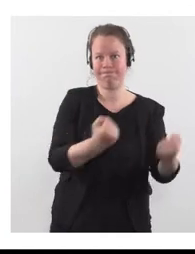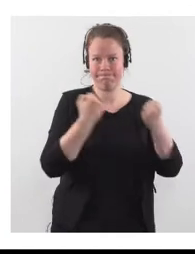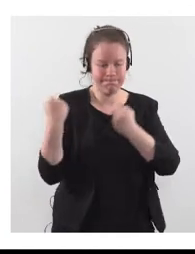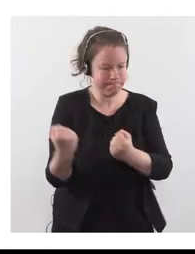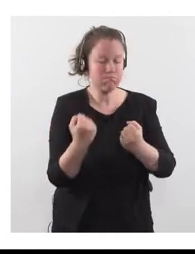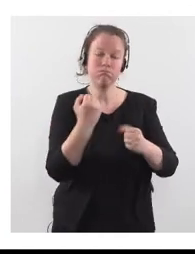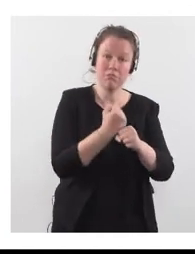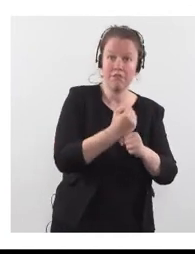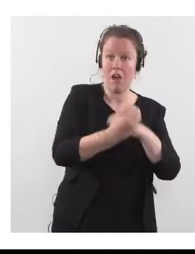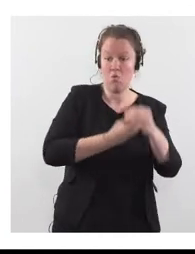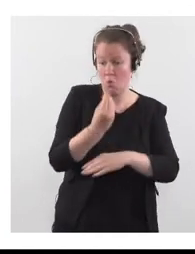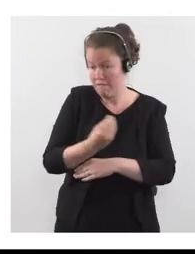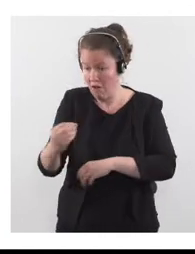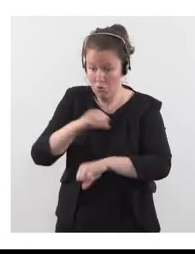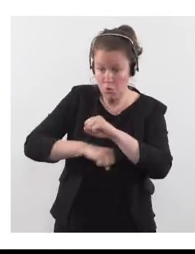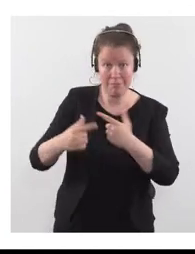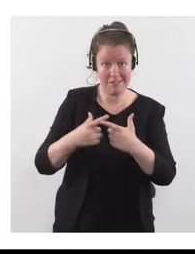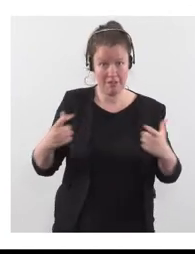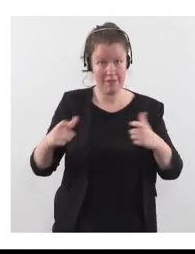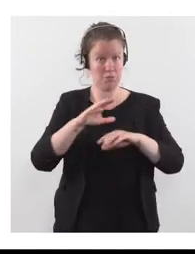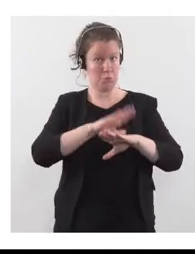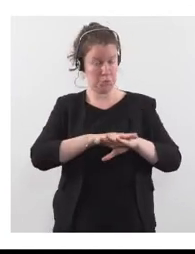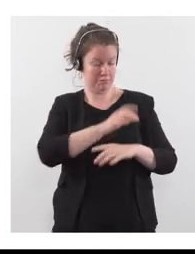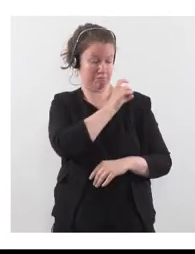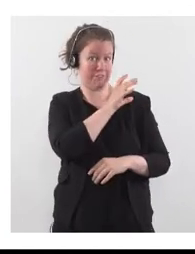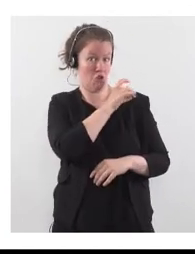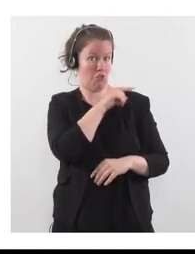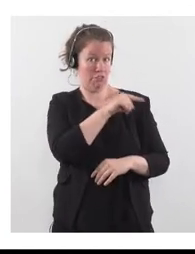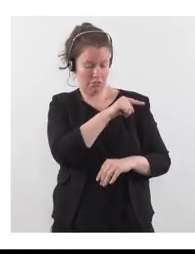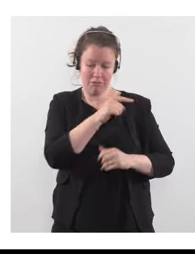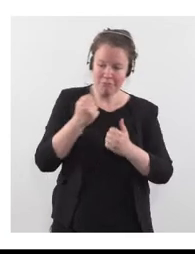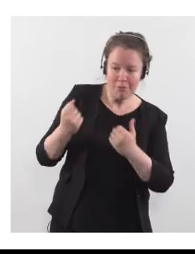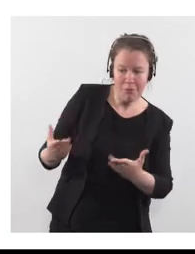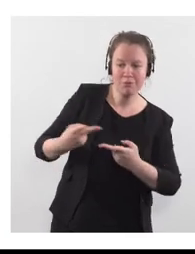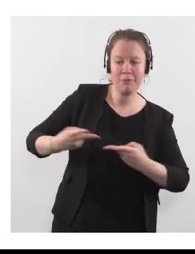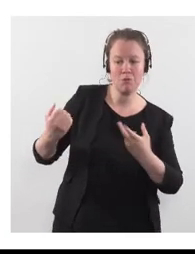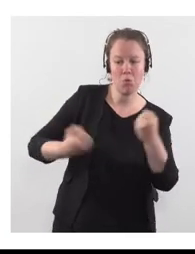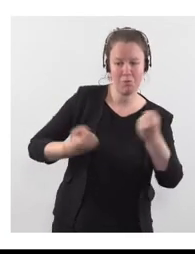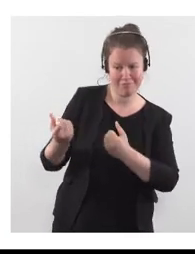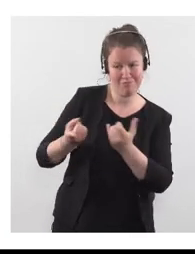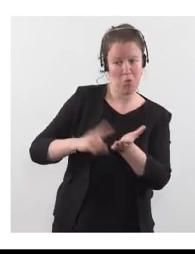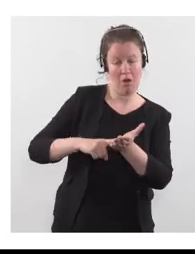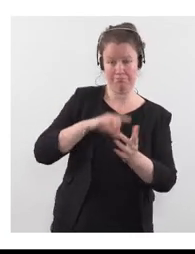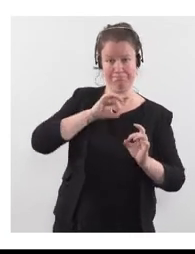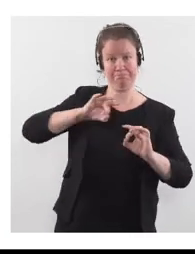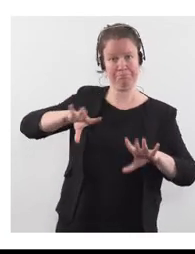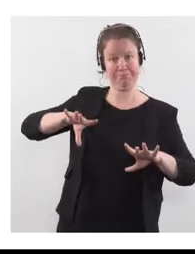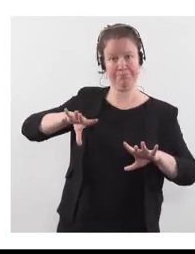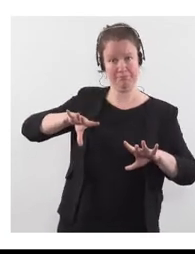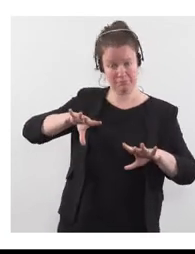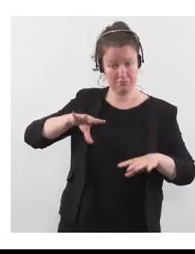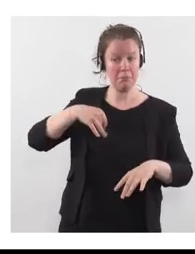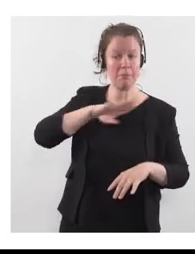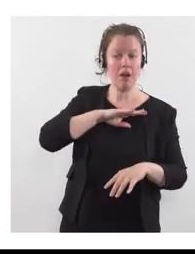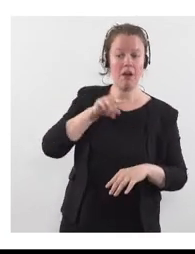Donc, l'État irlandais refuse de leur accorder des permis de conduire et même d'en faire la demande, puisqu'il est dit qu'ils n'ont